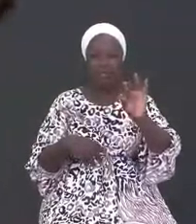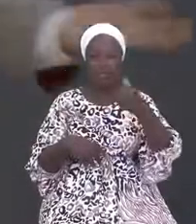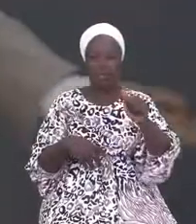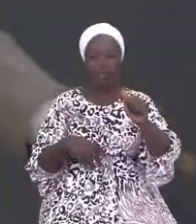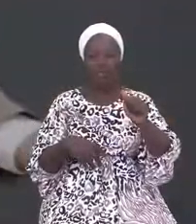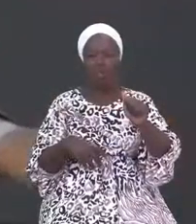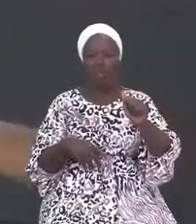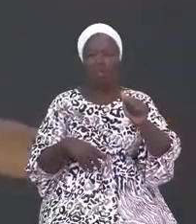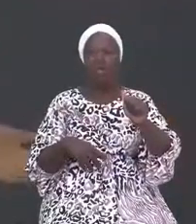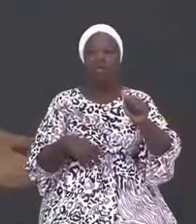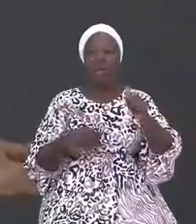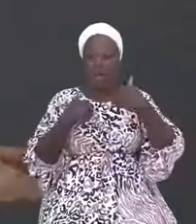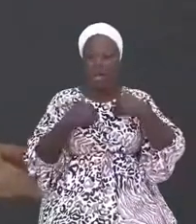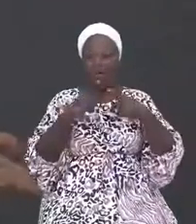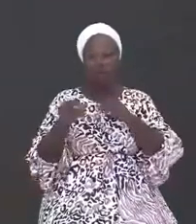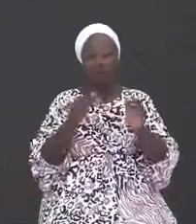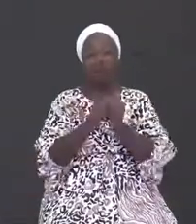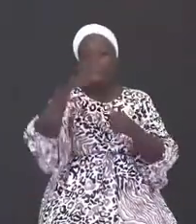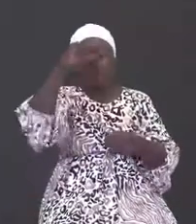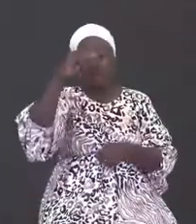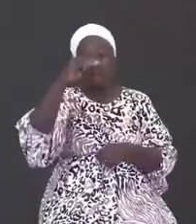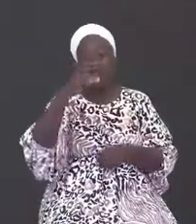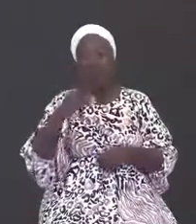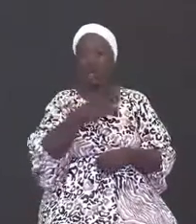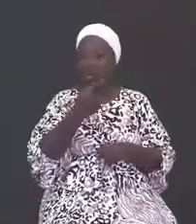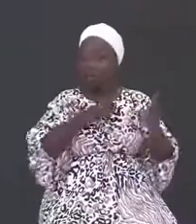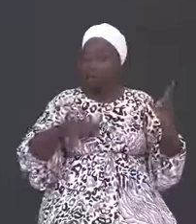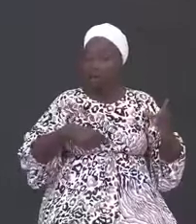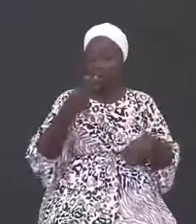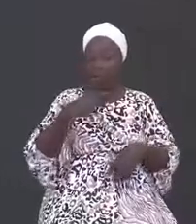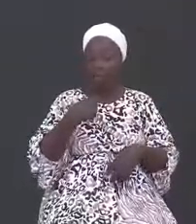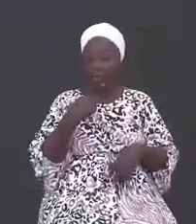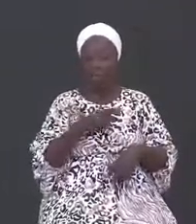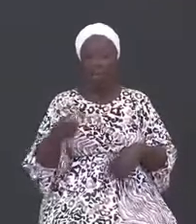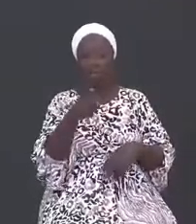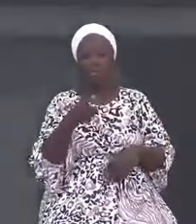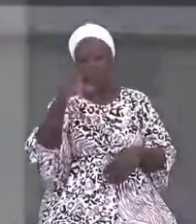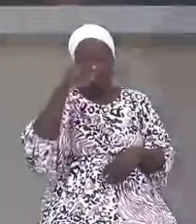qui se rapporte à l'homme et le Seigneur lui disait